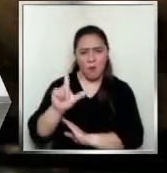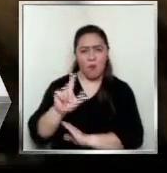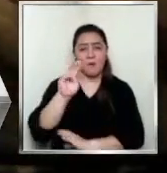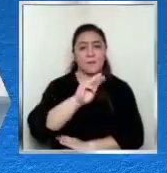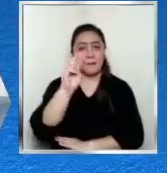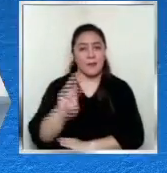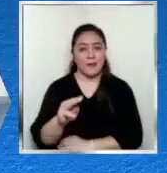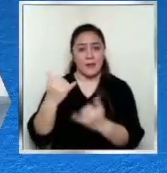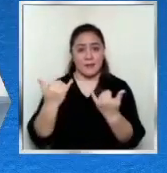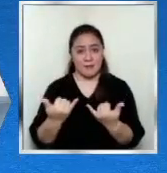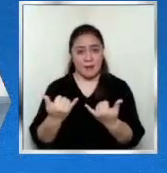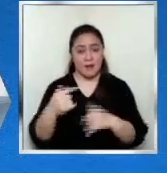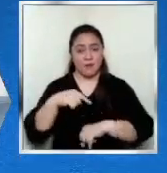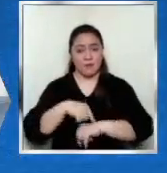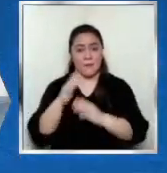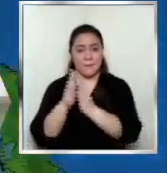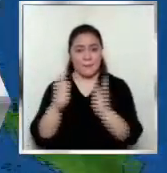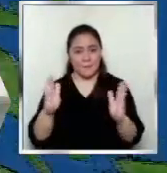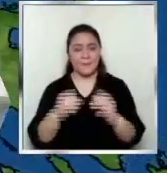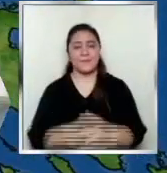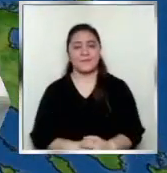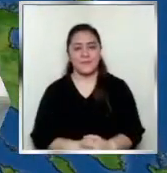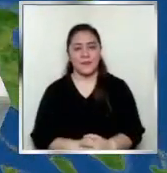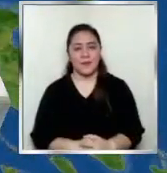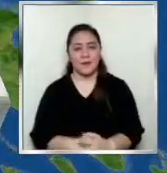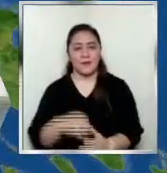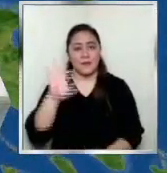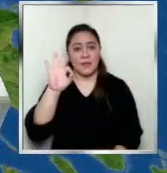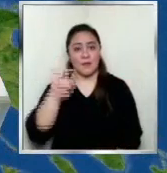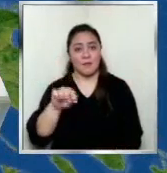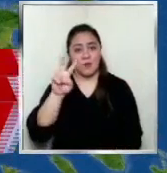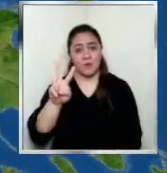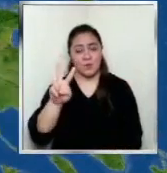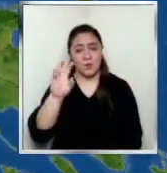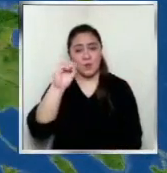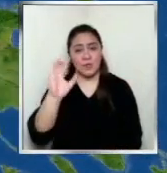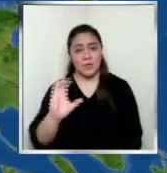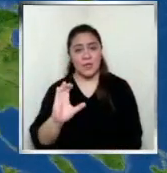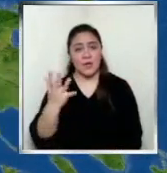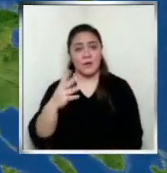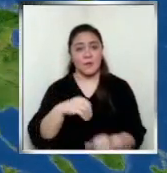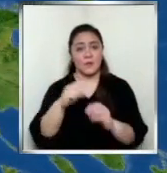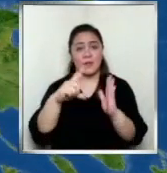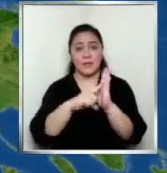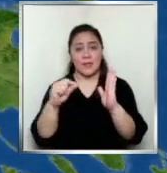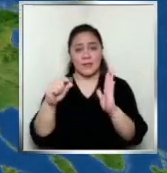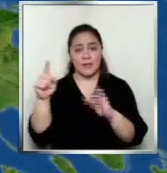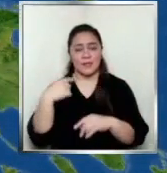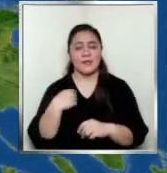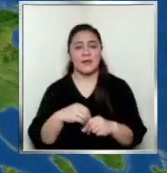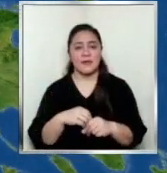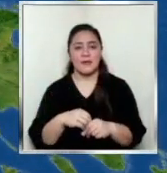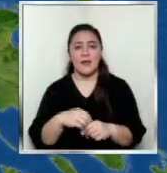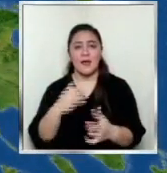Amihan. Bumagsak naman sa 9.2 degrees Celsius ang temperatura sa La Trinidad, Benguet, 11 degrees Celsius sa